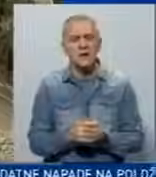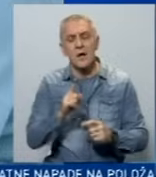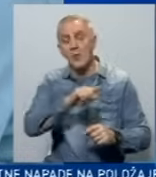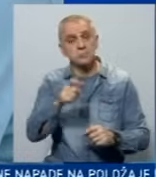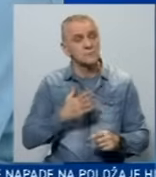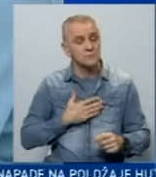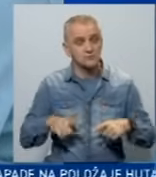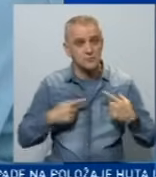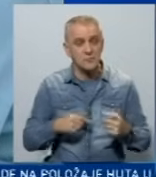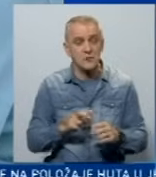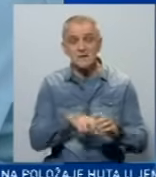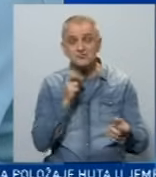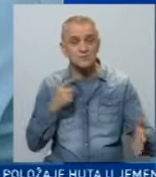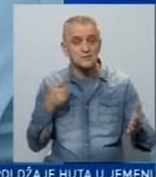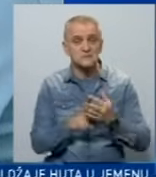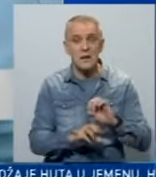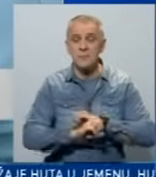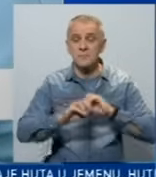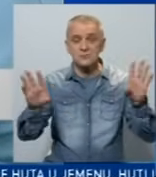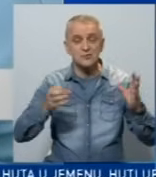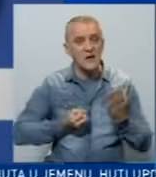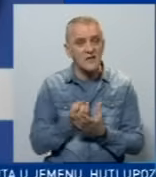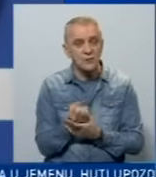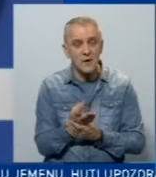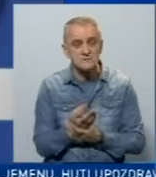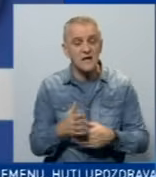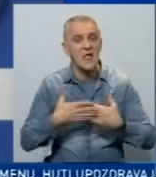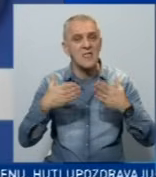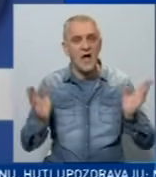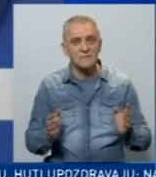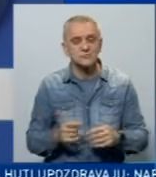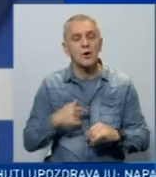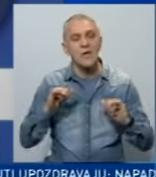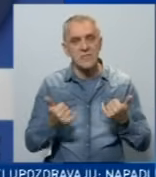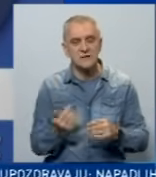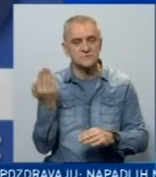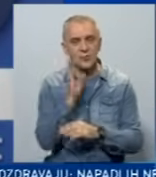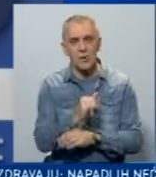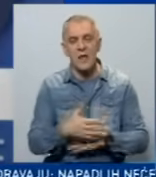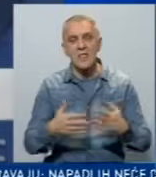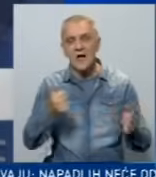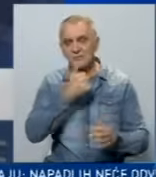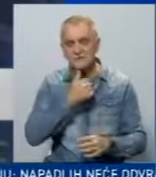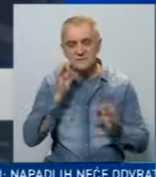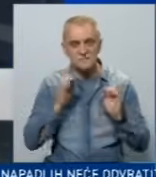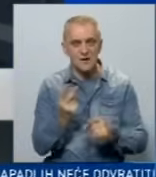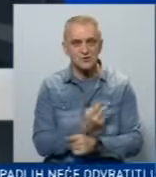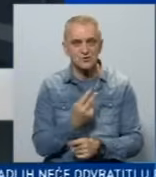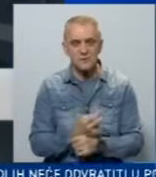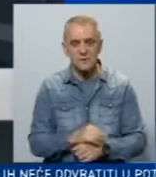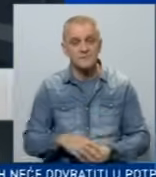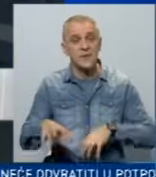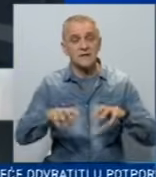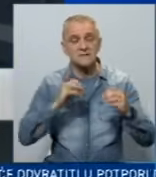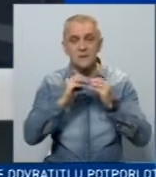zdravlje, isključivo s ciljem prenošenja objektivnih informacija javnosti, što i jeste uloga javnog servisa svake države.